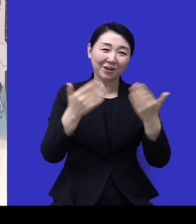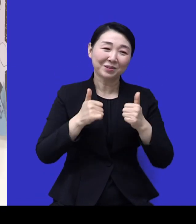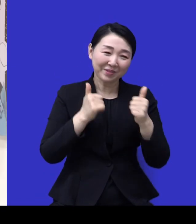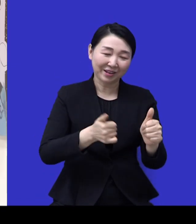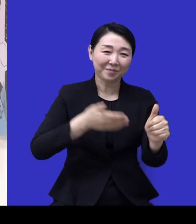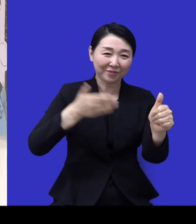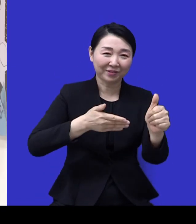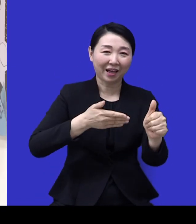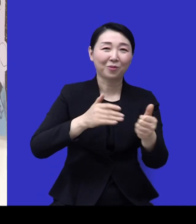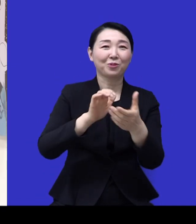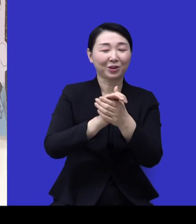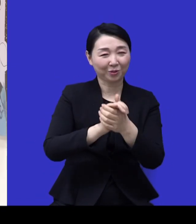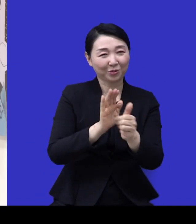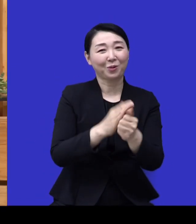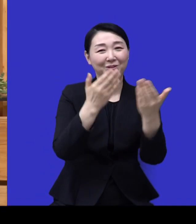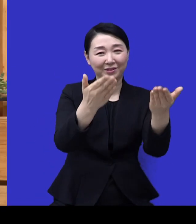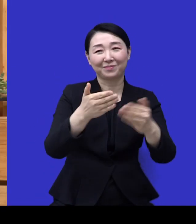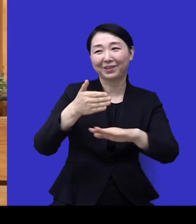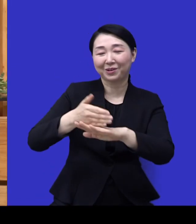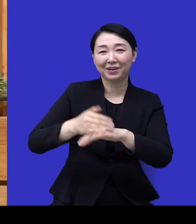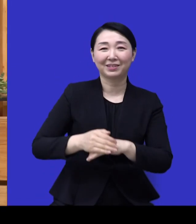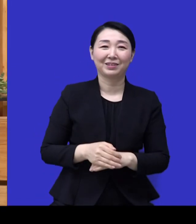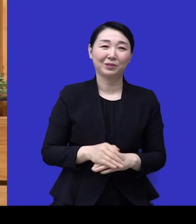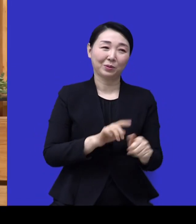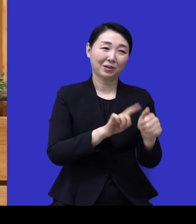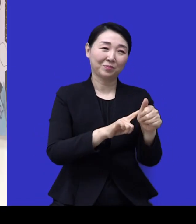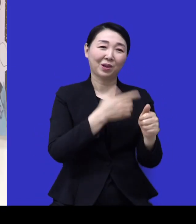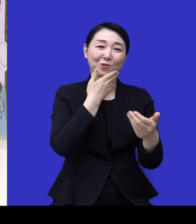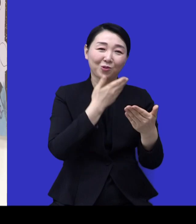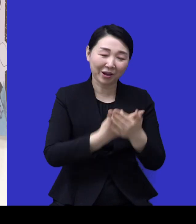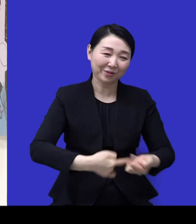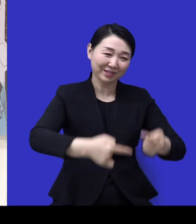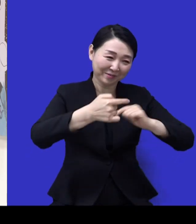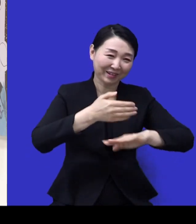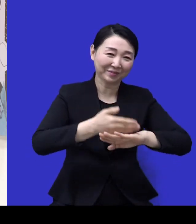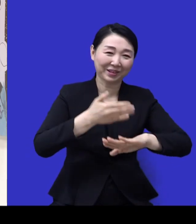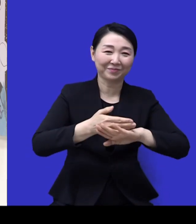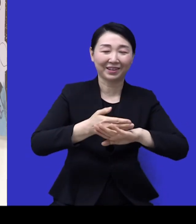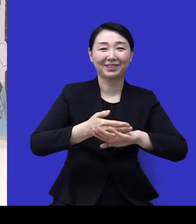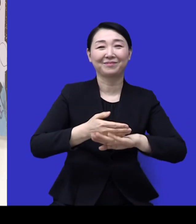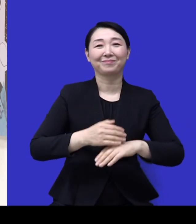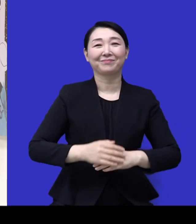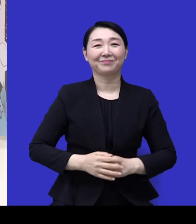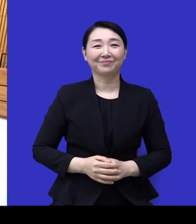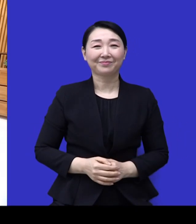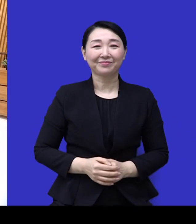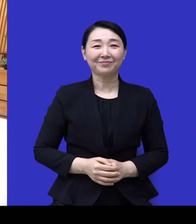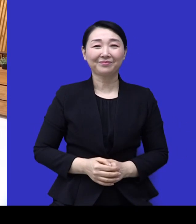기도로 늘 중보하도록 하겠습니다. 고맙습니다. 네, 오늘 장로님 귀한 자리 나눠주셔서 고맙습니다. 고맙습니다. 감사합니다.